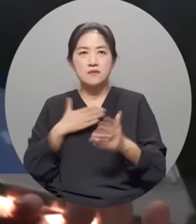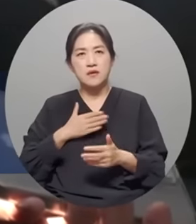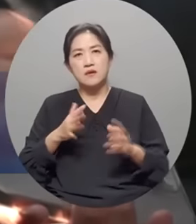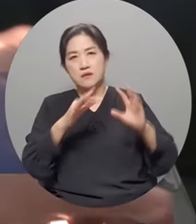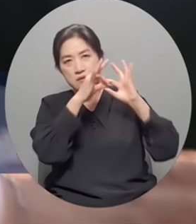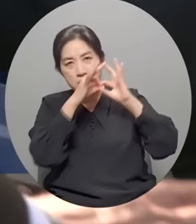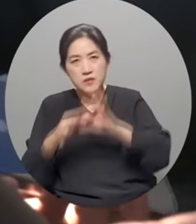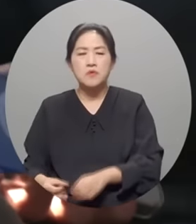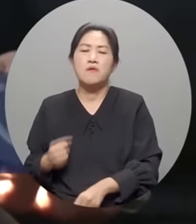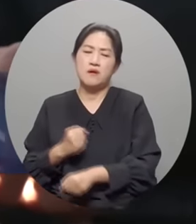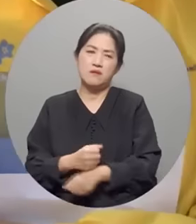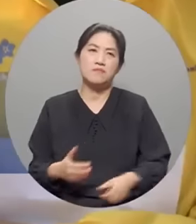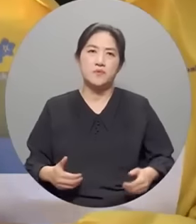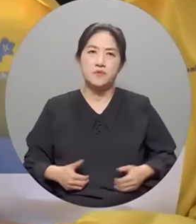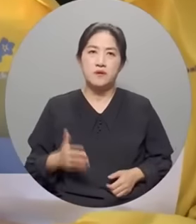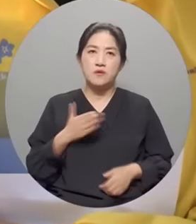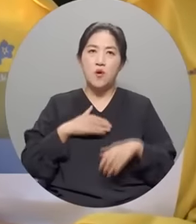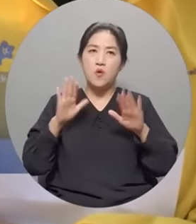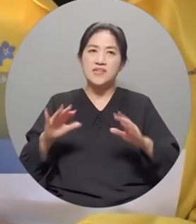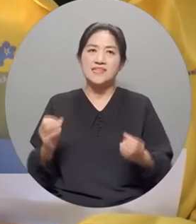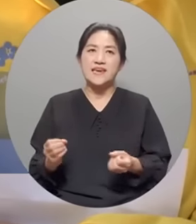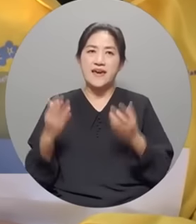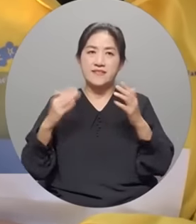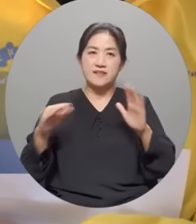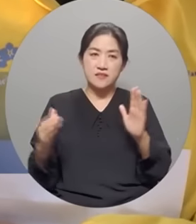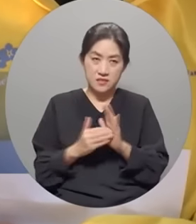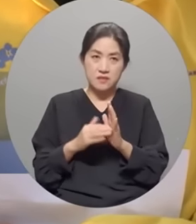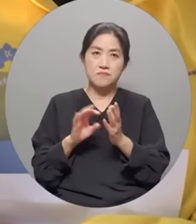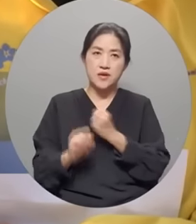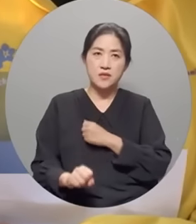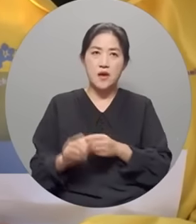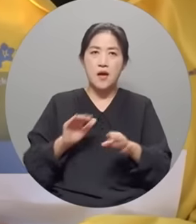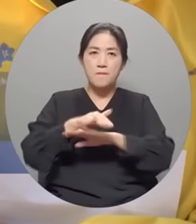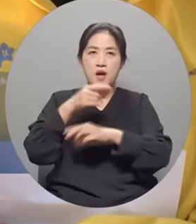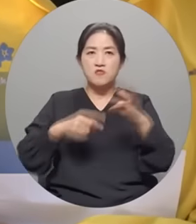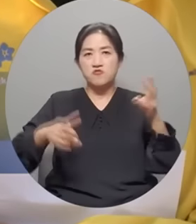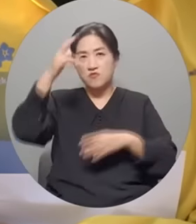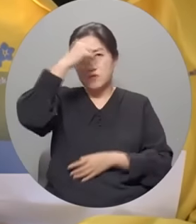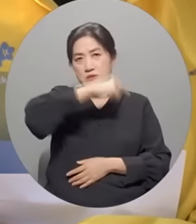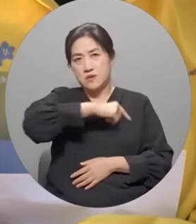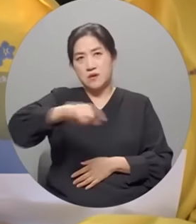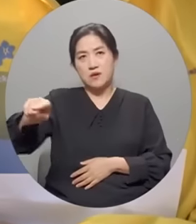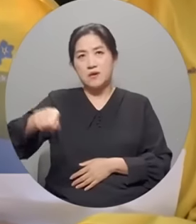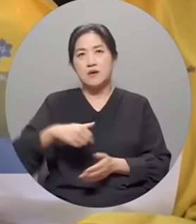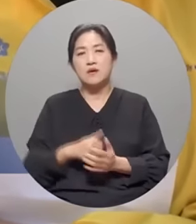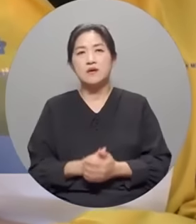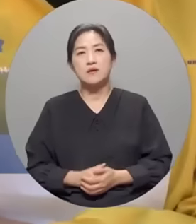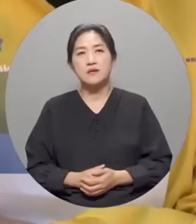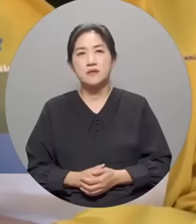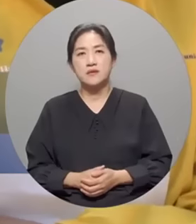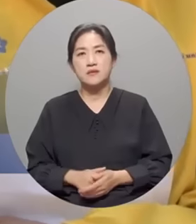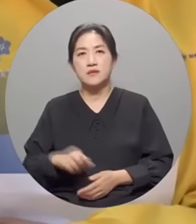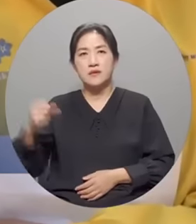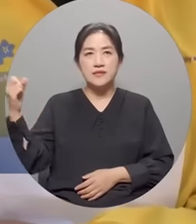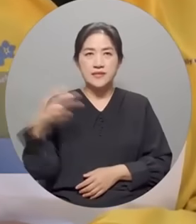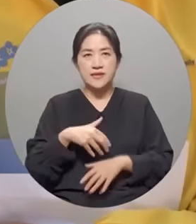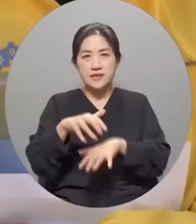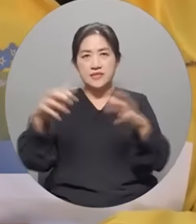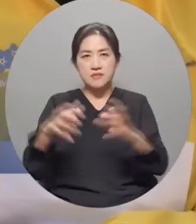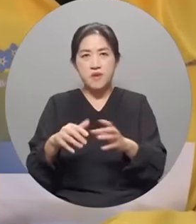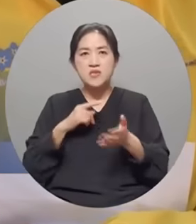계속 해야겠습니다. 저는 오늘 이 행사 끝나는 대로 파주 경찰서로 가서 다시